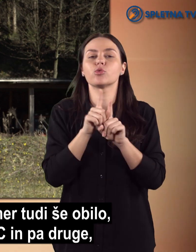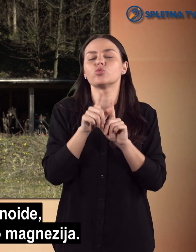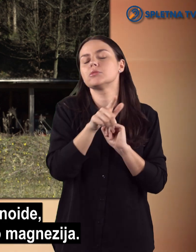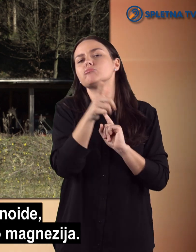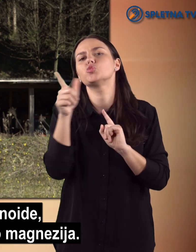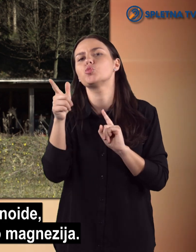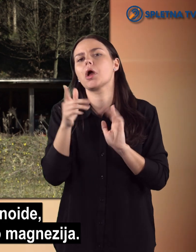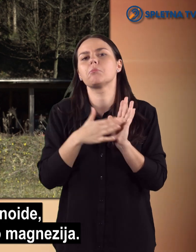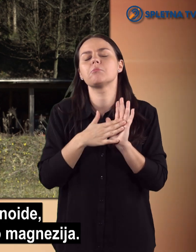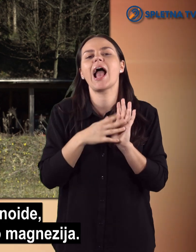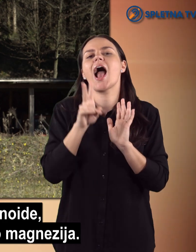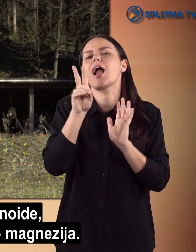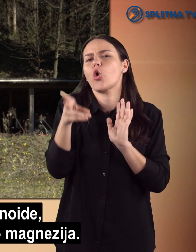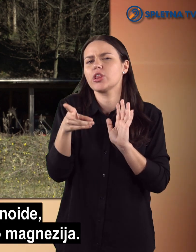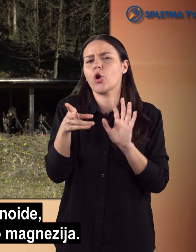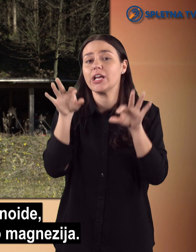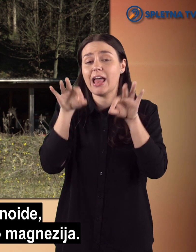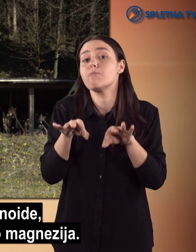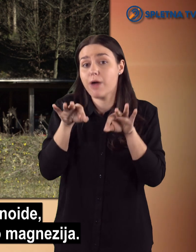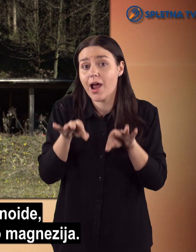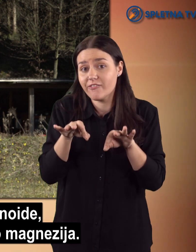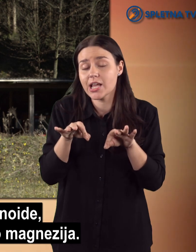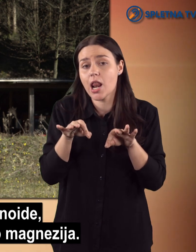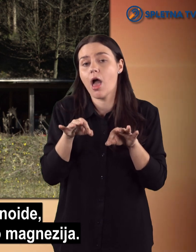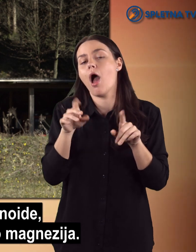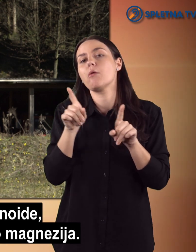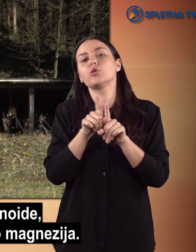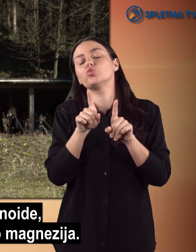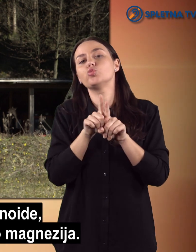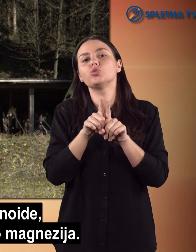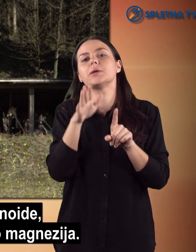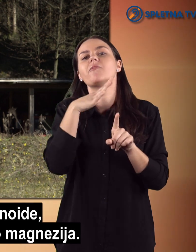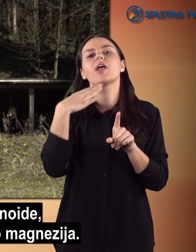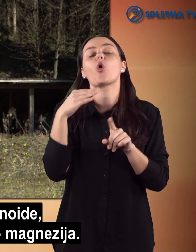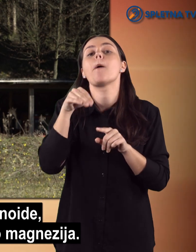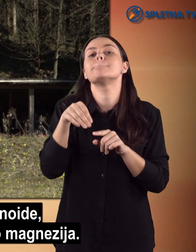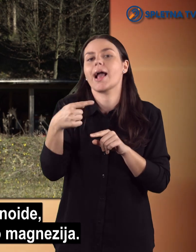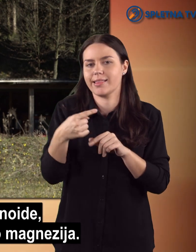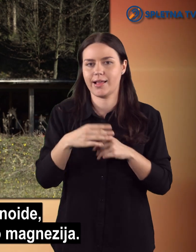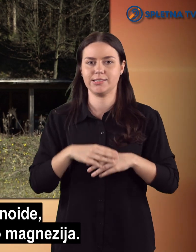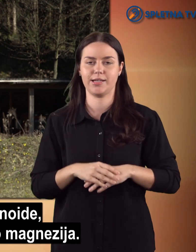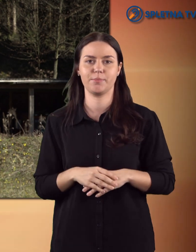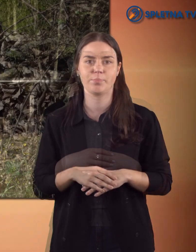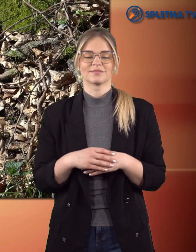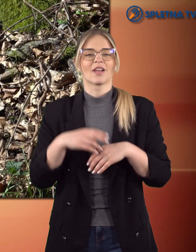druge, na primer karotenoide, barvila in tudi veliko magnezija.